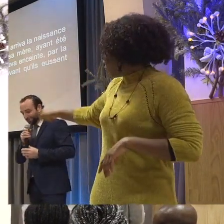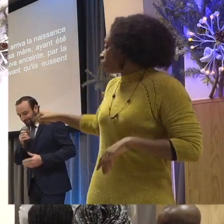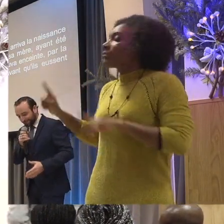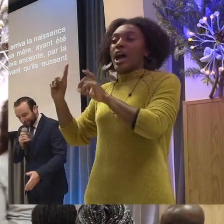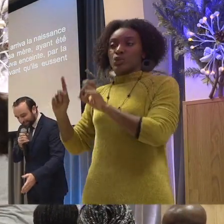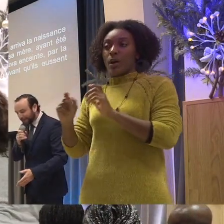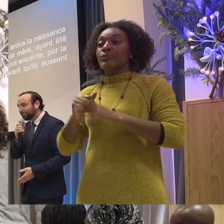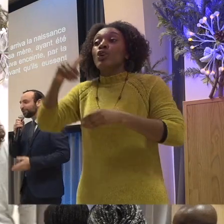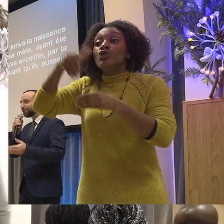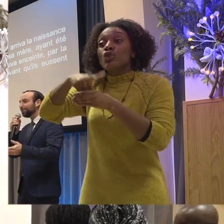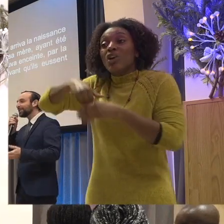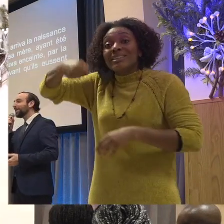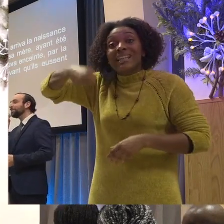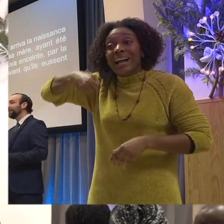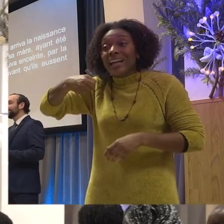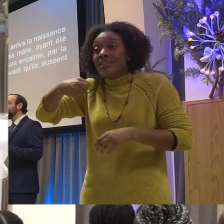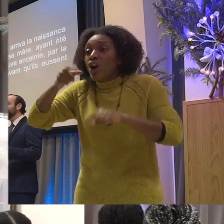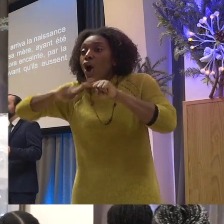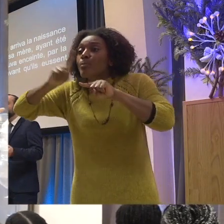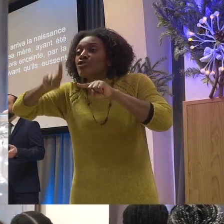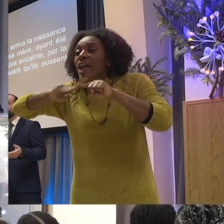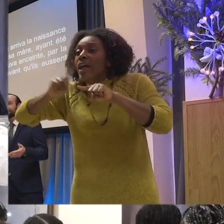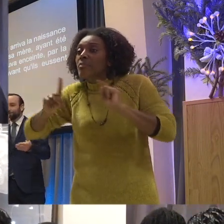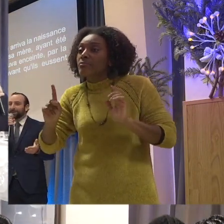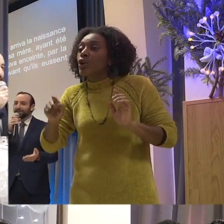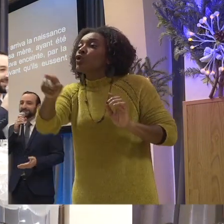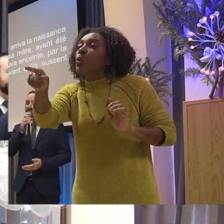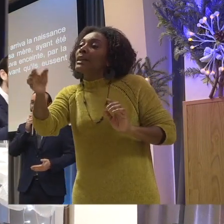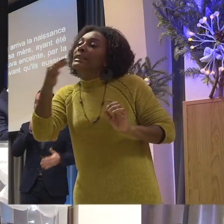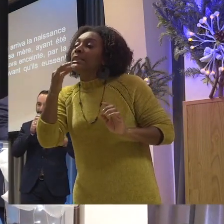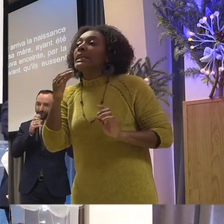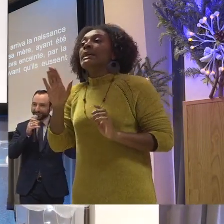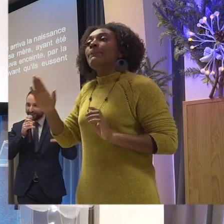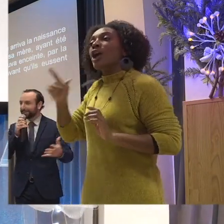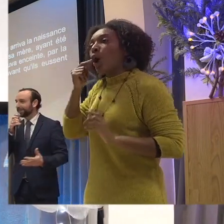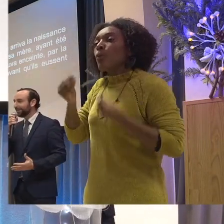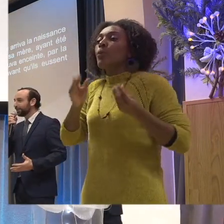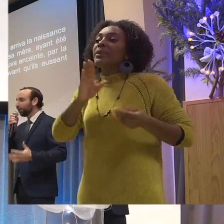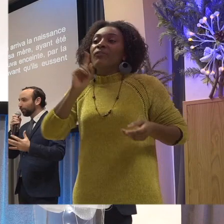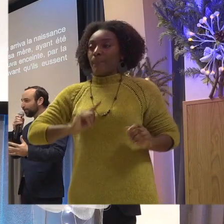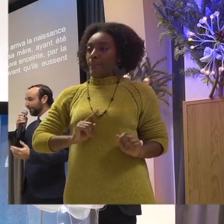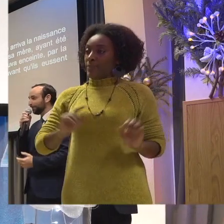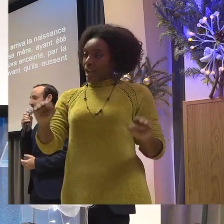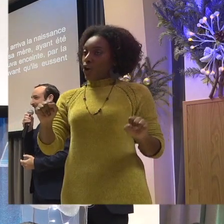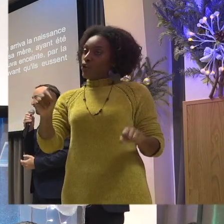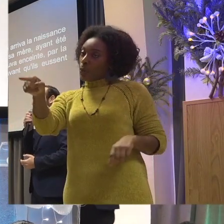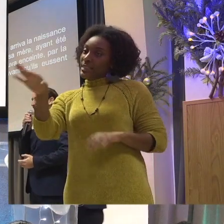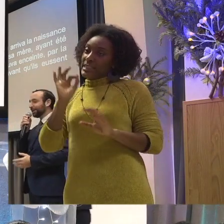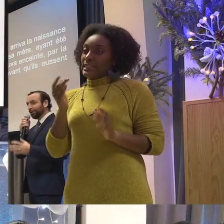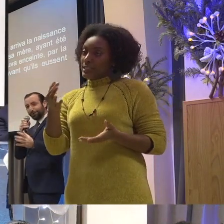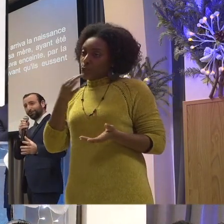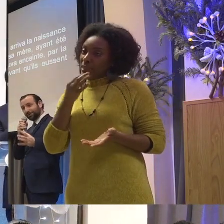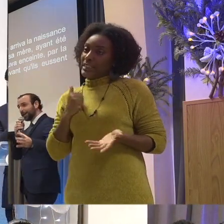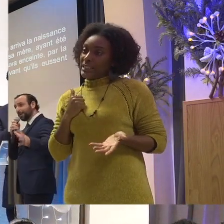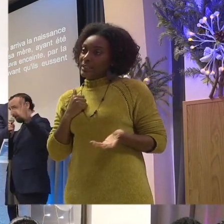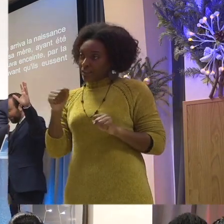Et j'ai dans ce sac plusieurs objets qui symbolisent la vie quotidienne dans le couple. Et dans